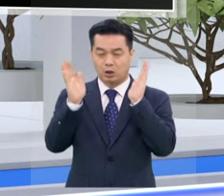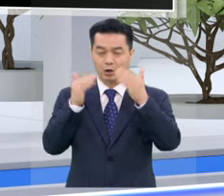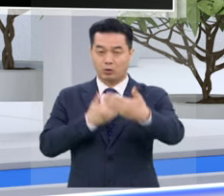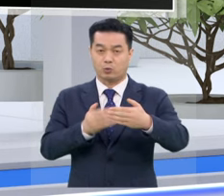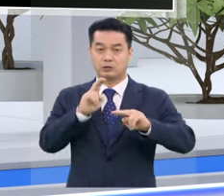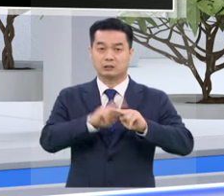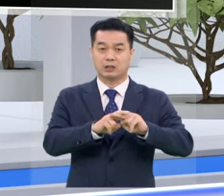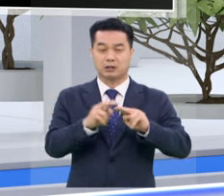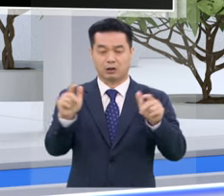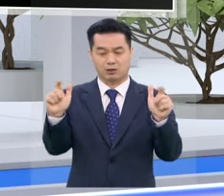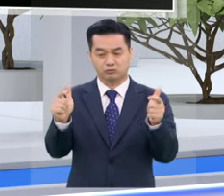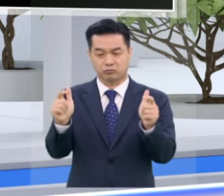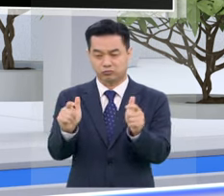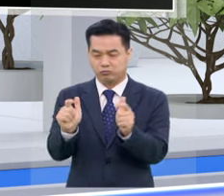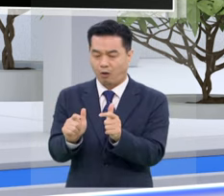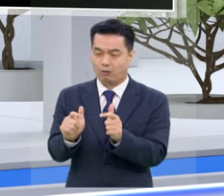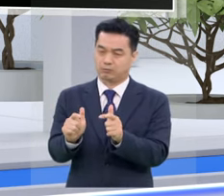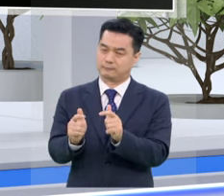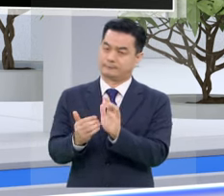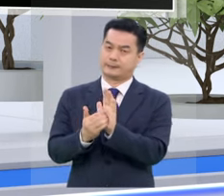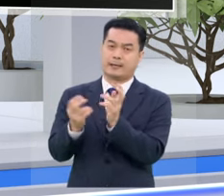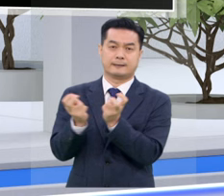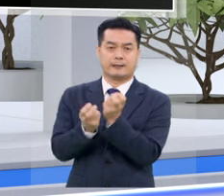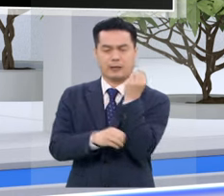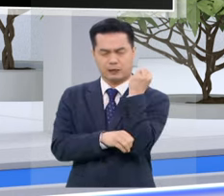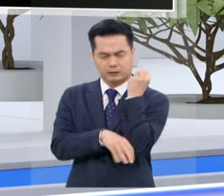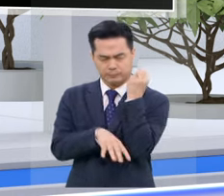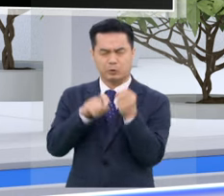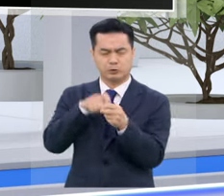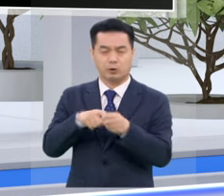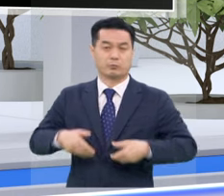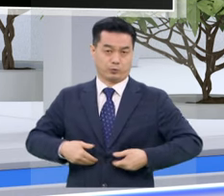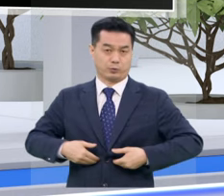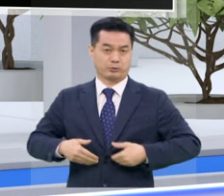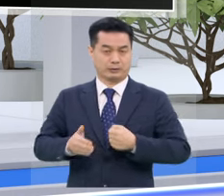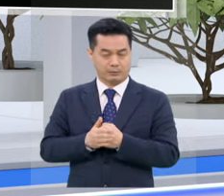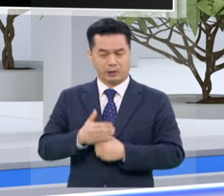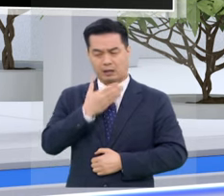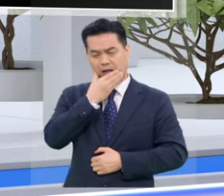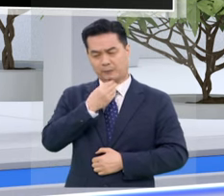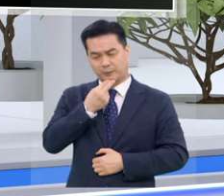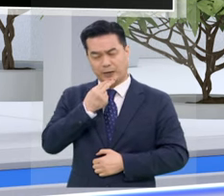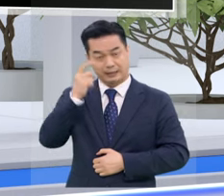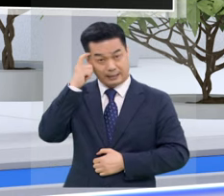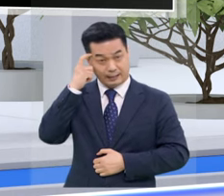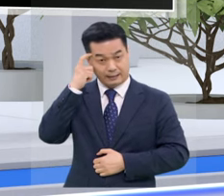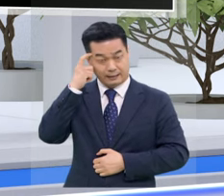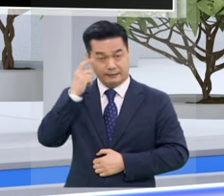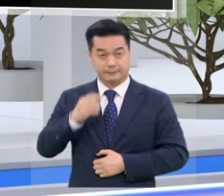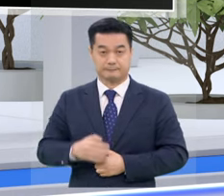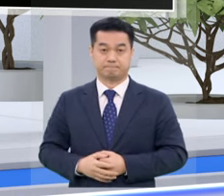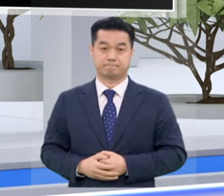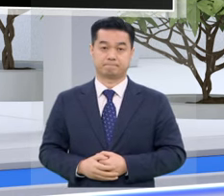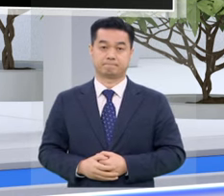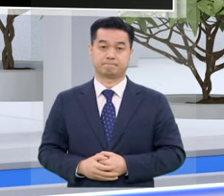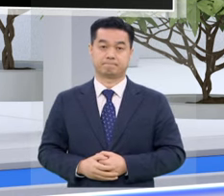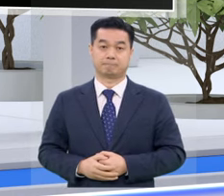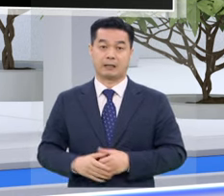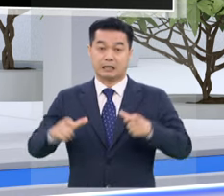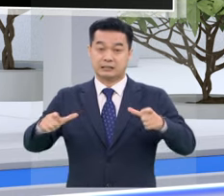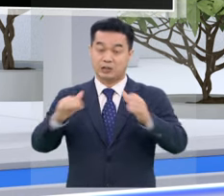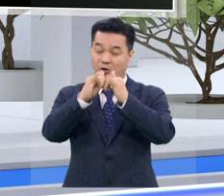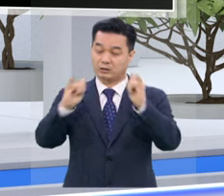보면서 근본적인 대책 없이는 행복한 선생님이 되지 못하겠다는 생각이 들었습니다 척박한 지역